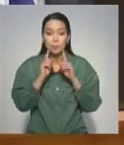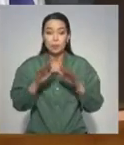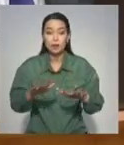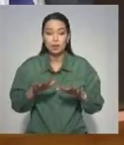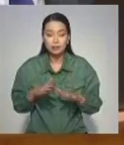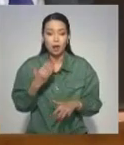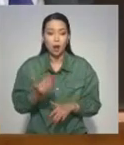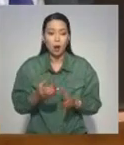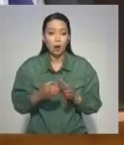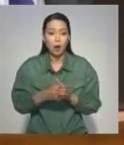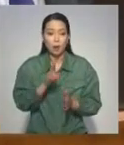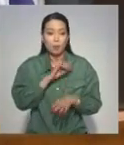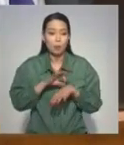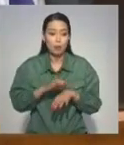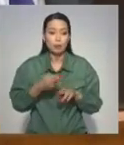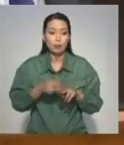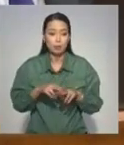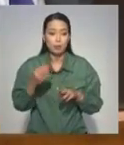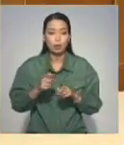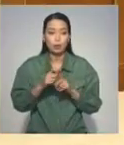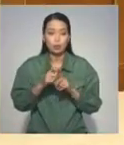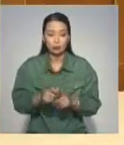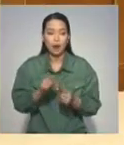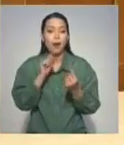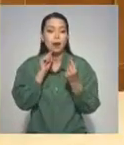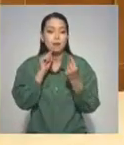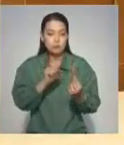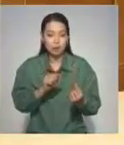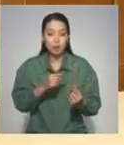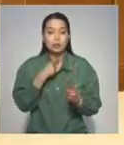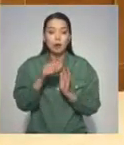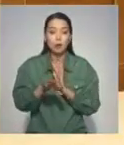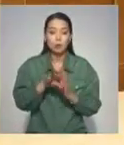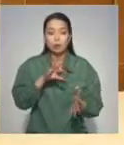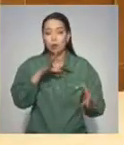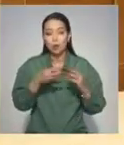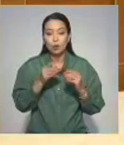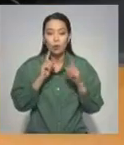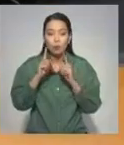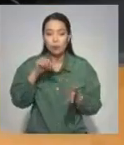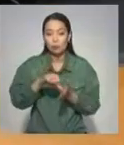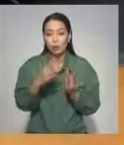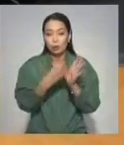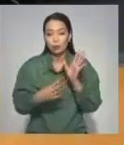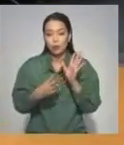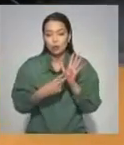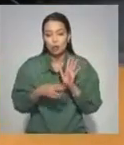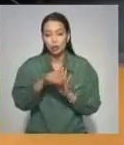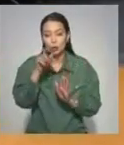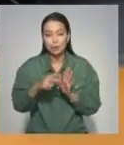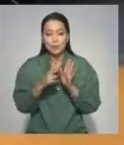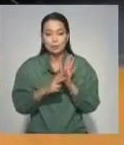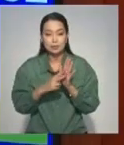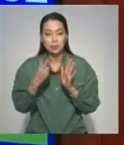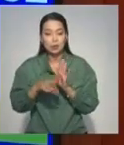оппозиция ретінде біз бұл ұсынысқа қарсымыз. Дауыс беру барысында жалпы отырысқа қатысқан 97 депутаттың 82-сі